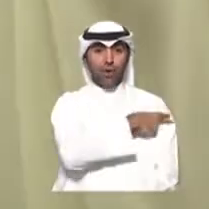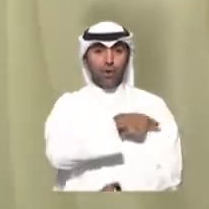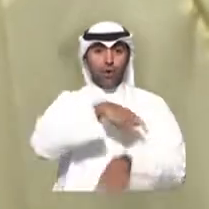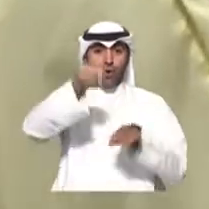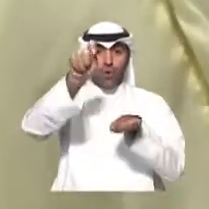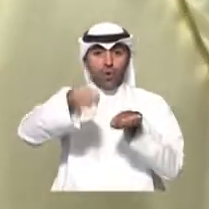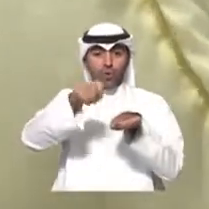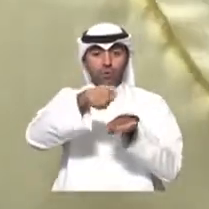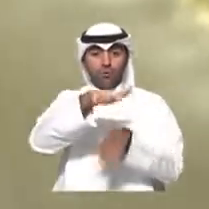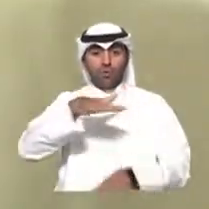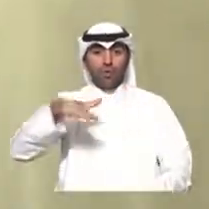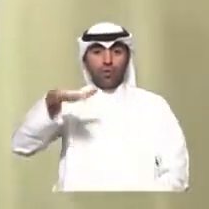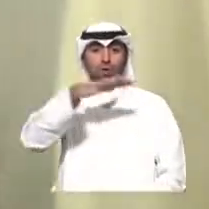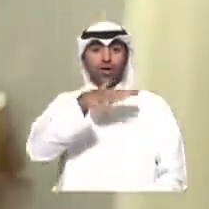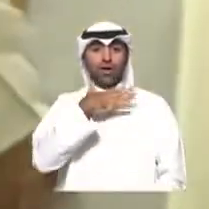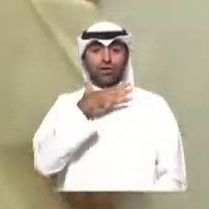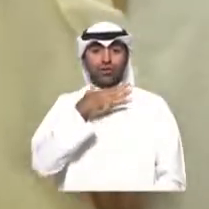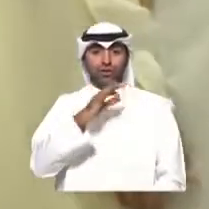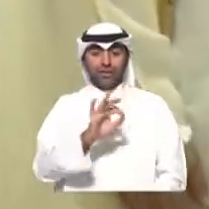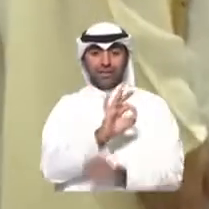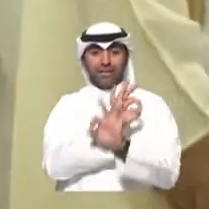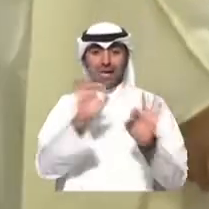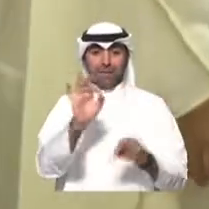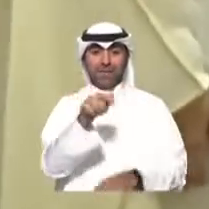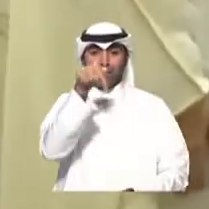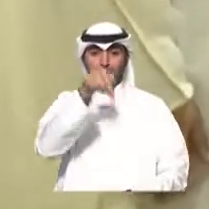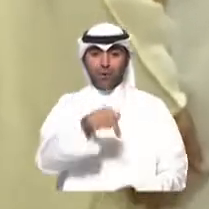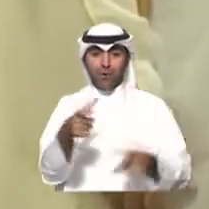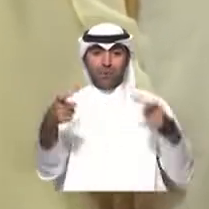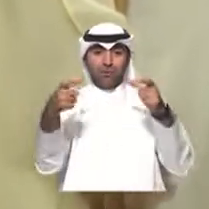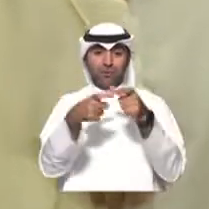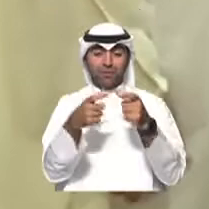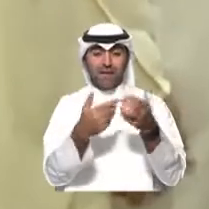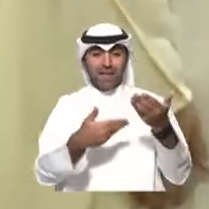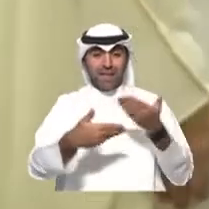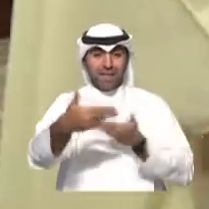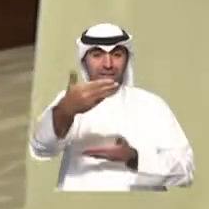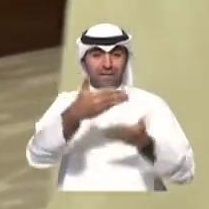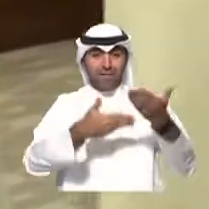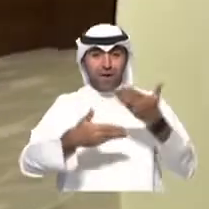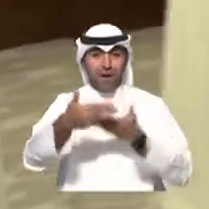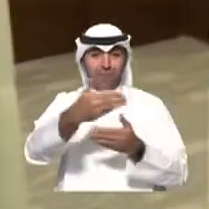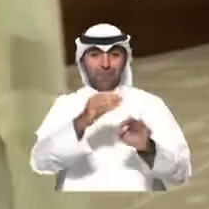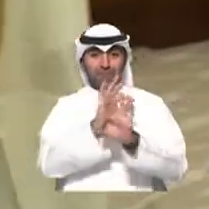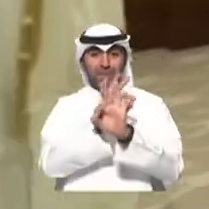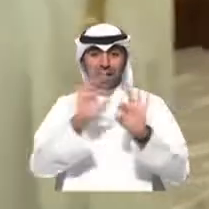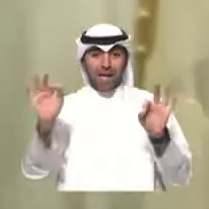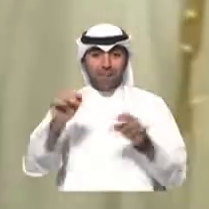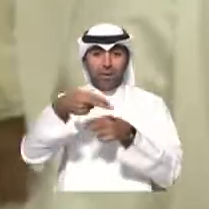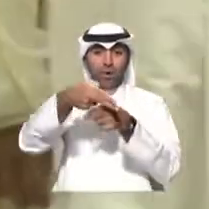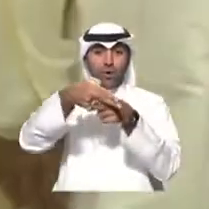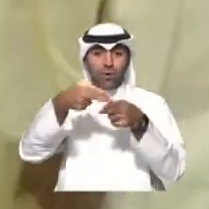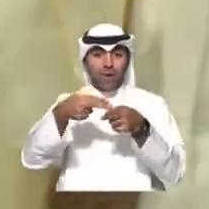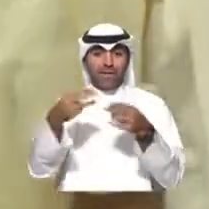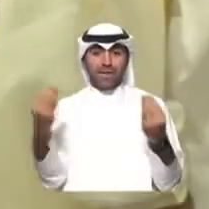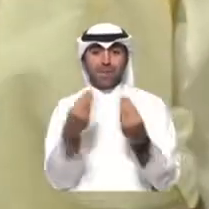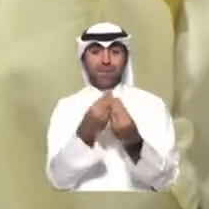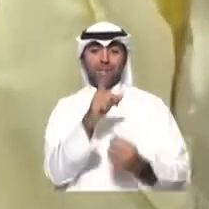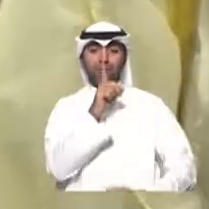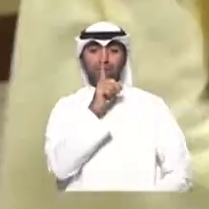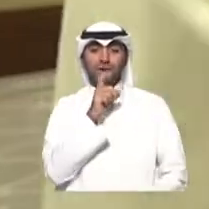طريق الديمقراطية. وتم خلال المباحثات مناقشة طيف واسع من الأمور الدستورية